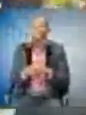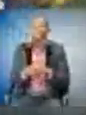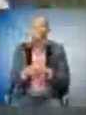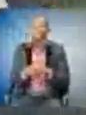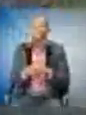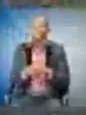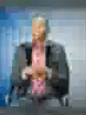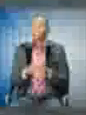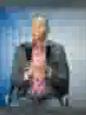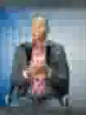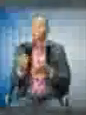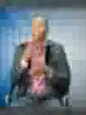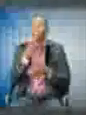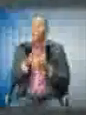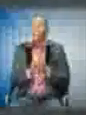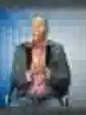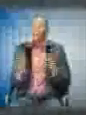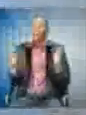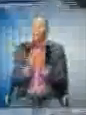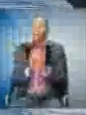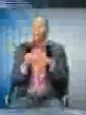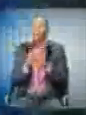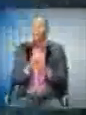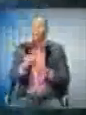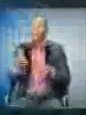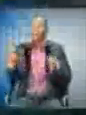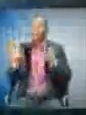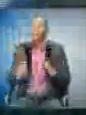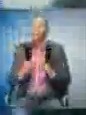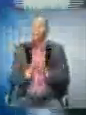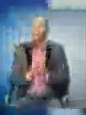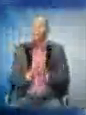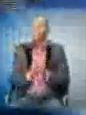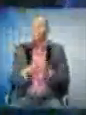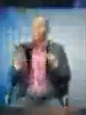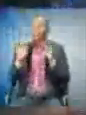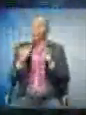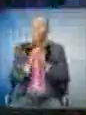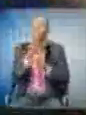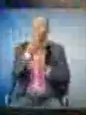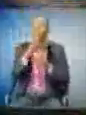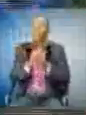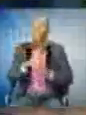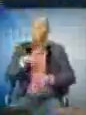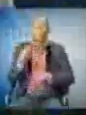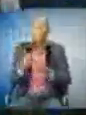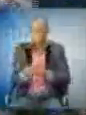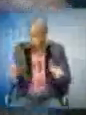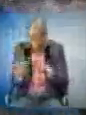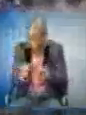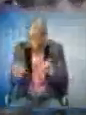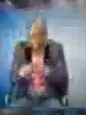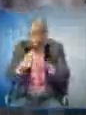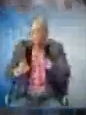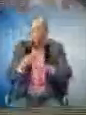Et cela qu'il sera rejoint par des ouvriers de la société MJM Esperel, un opérateur minier qui s'illustre dans quelques déviations